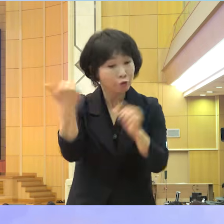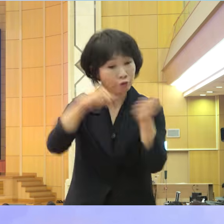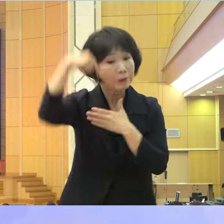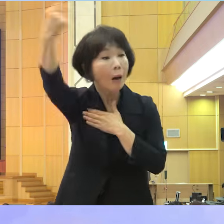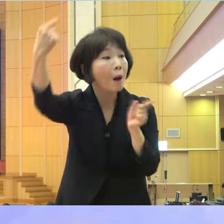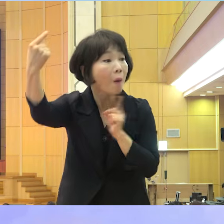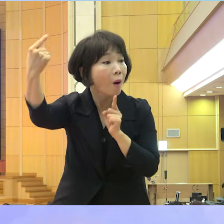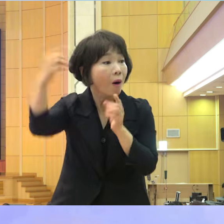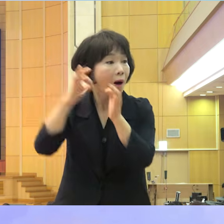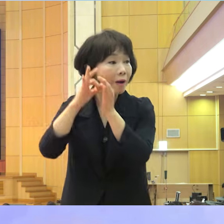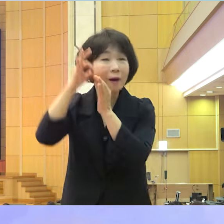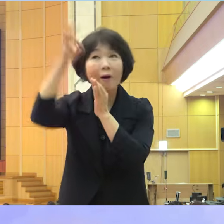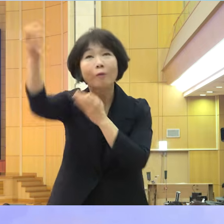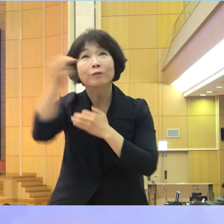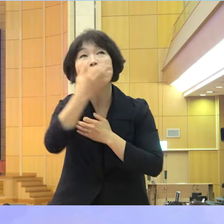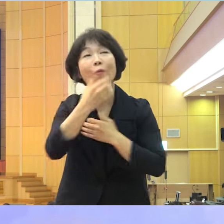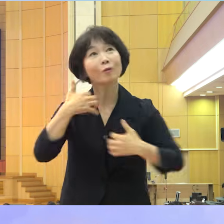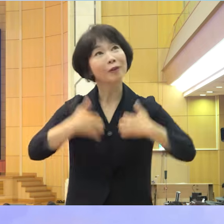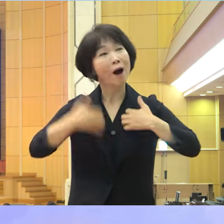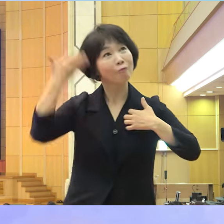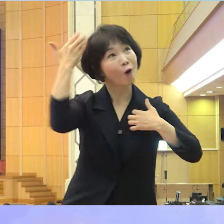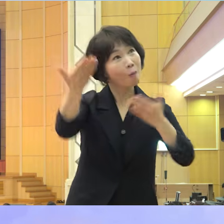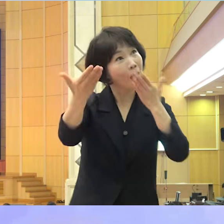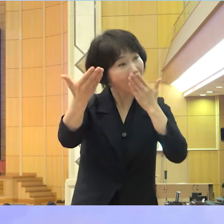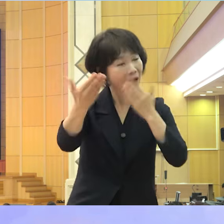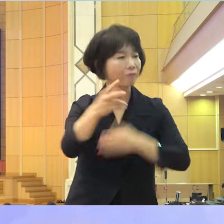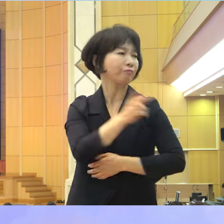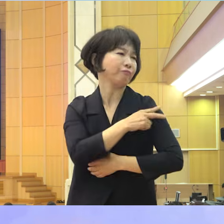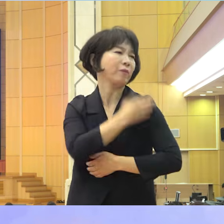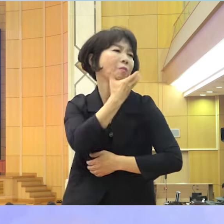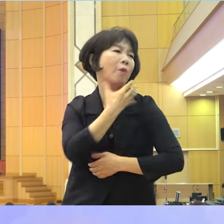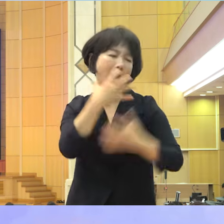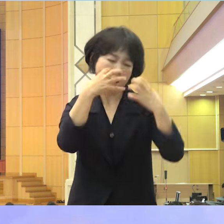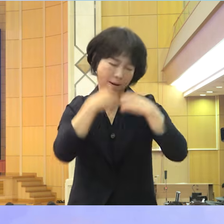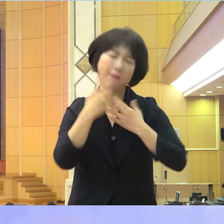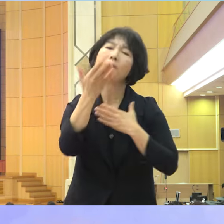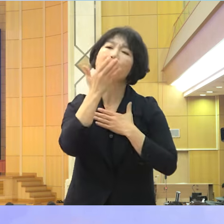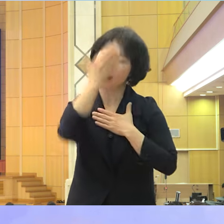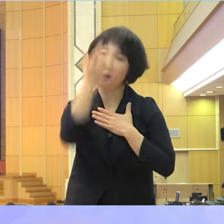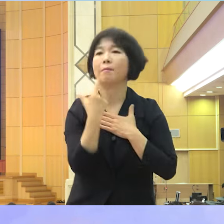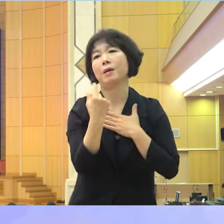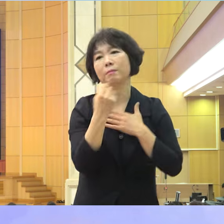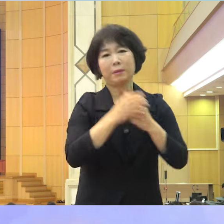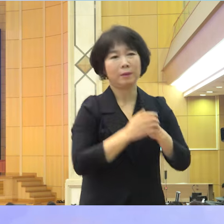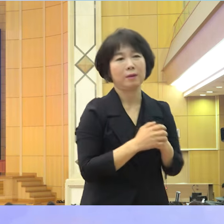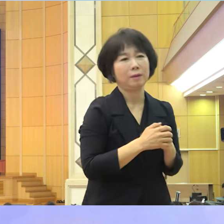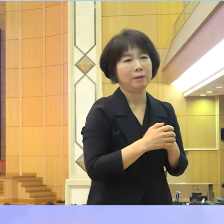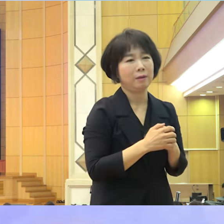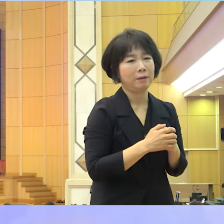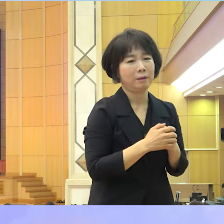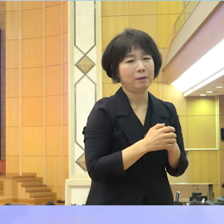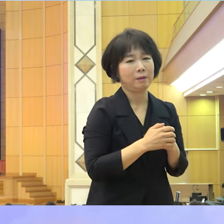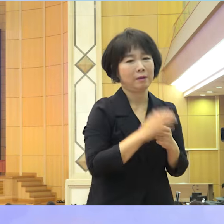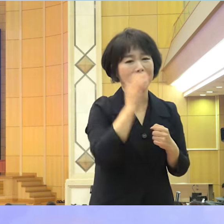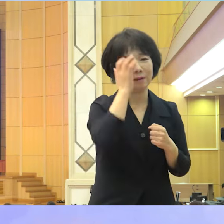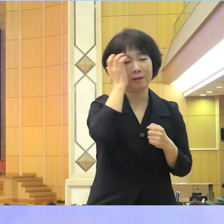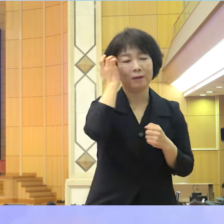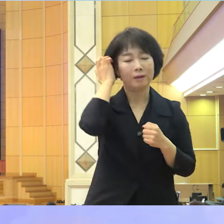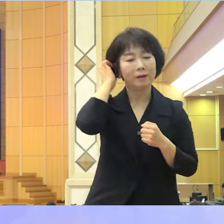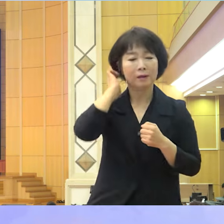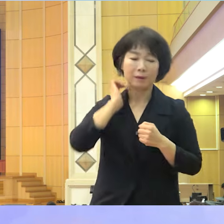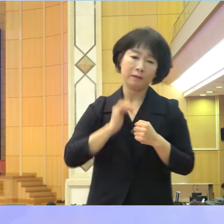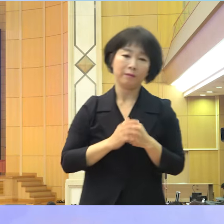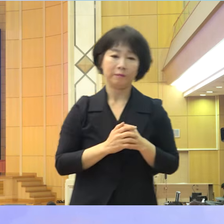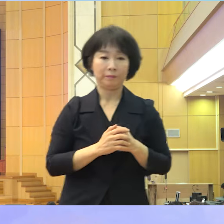되면 영생 복락을 누릴 수 있는 복 있는 사람이 된다, 이런 말씀이에요. 우리 여러분 잘